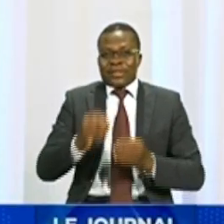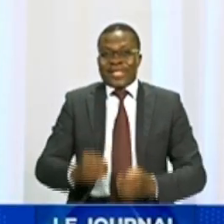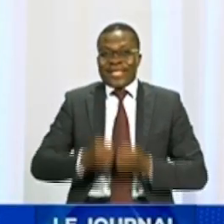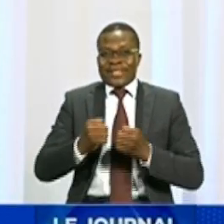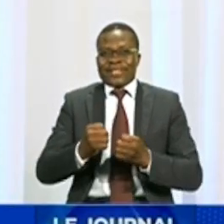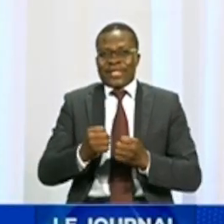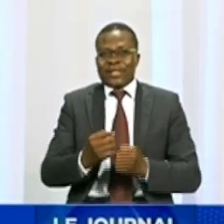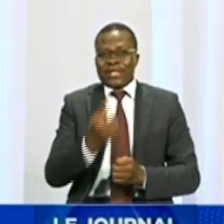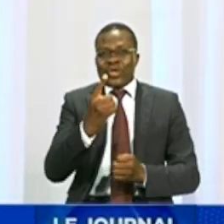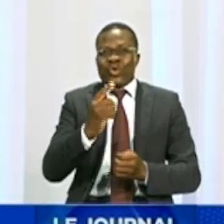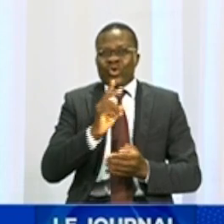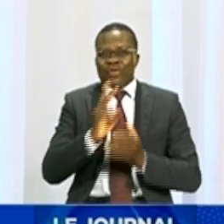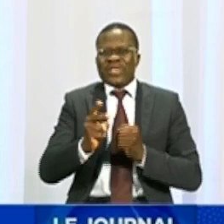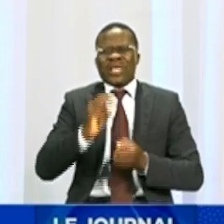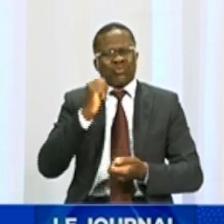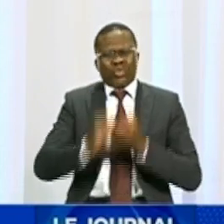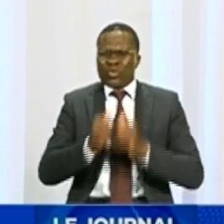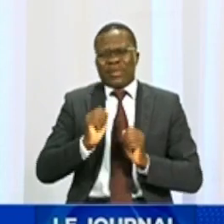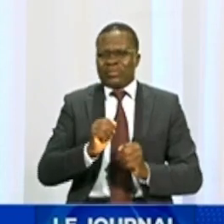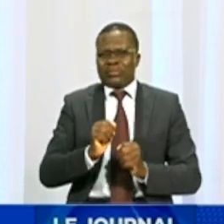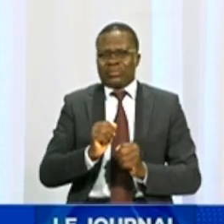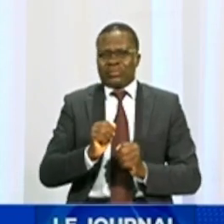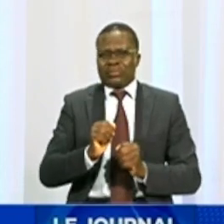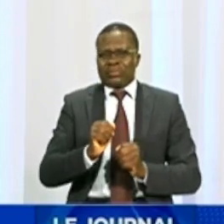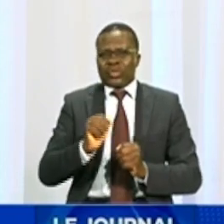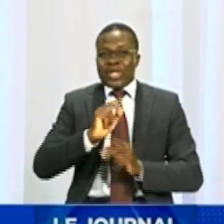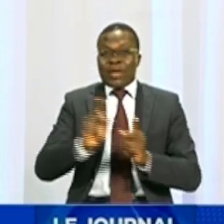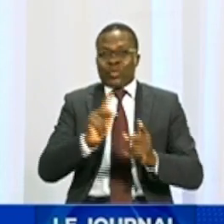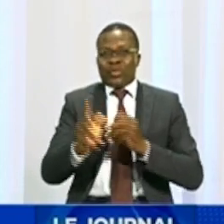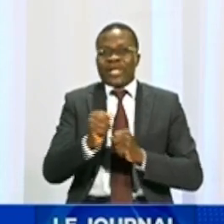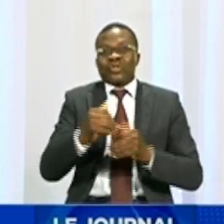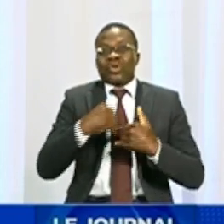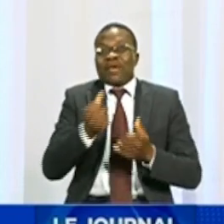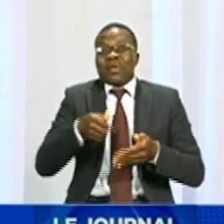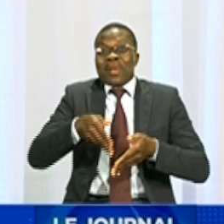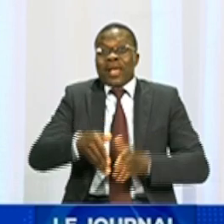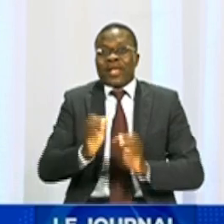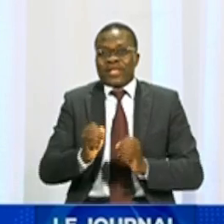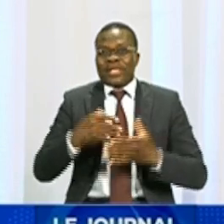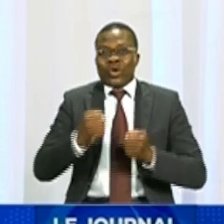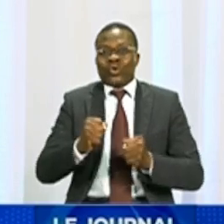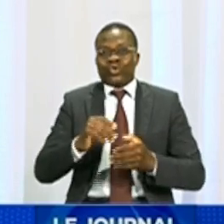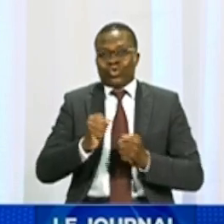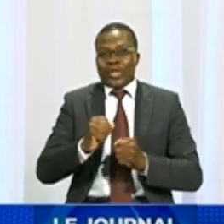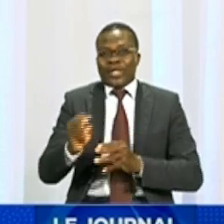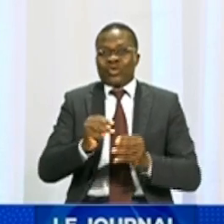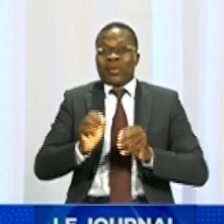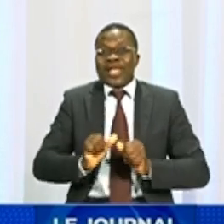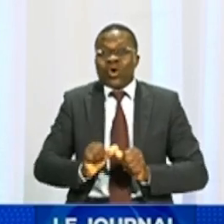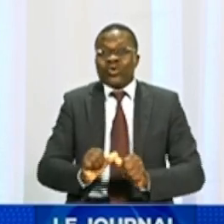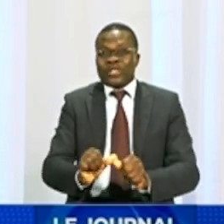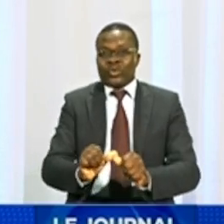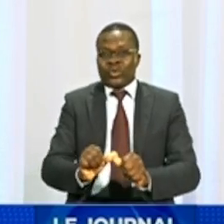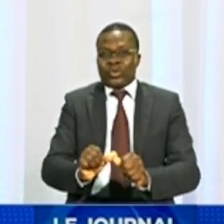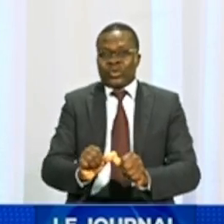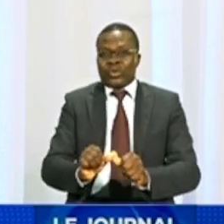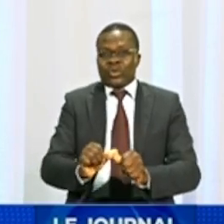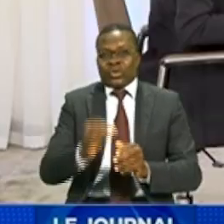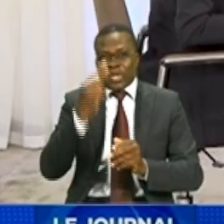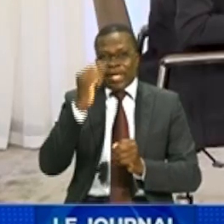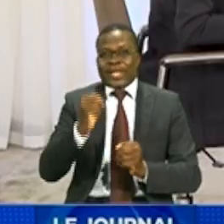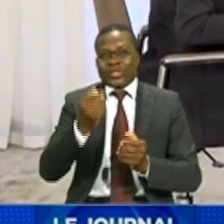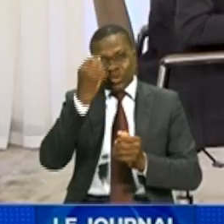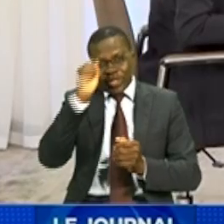existait une véritable pagaille. La population n'avait pas accès aux soins de santé de manière continue en raison